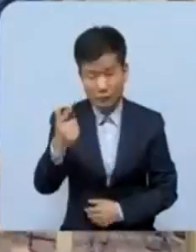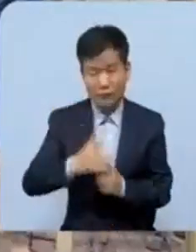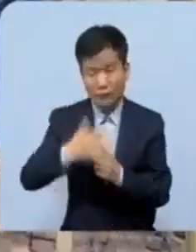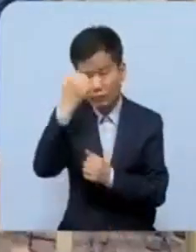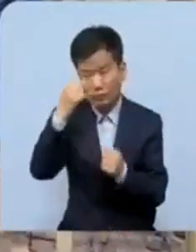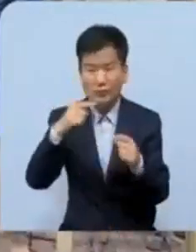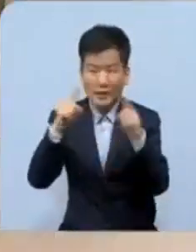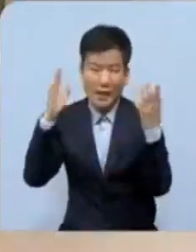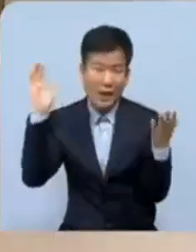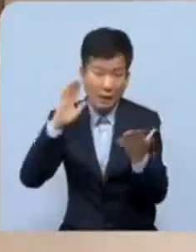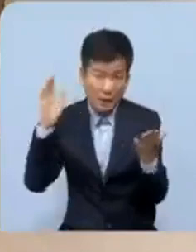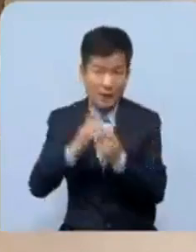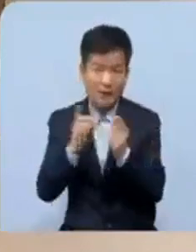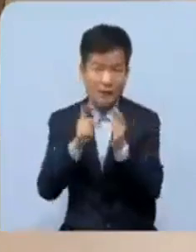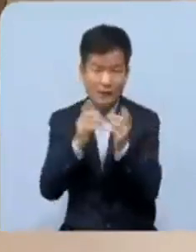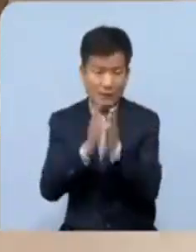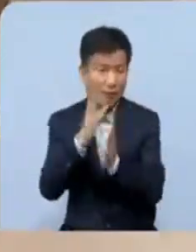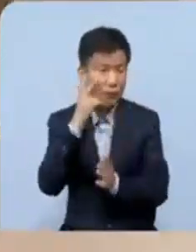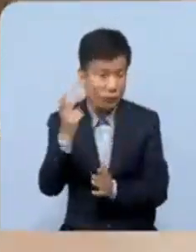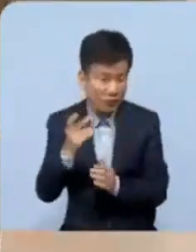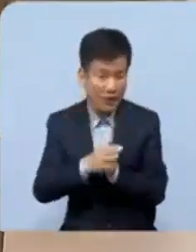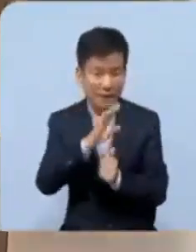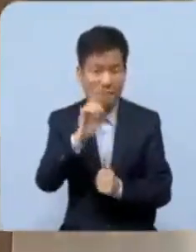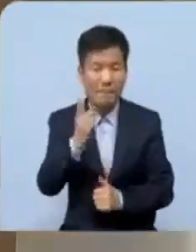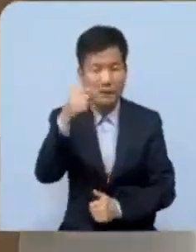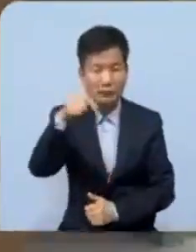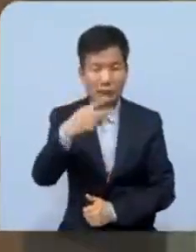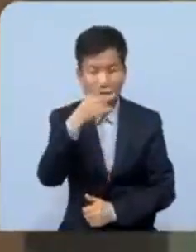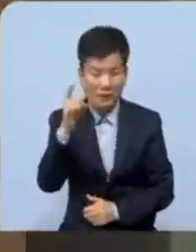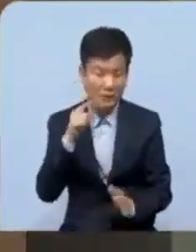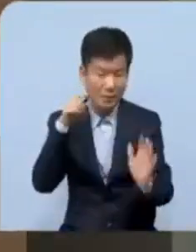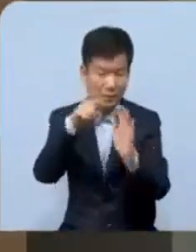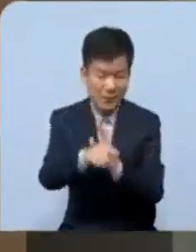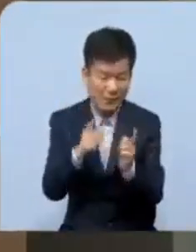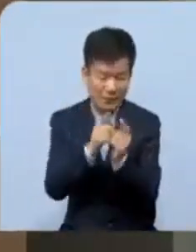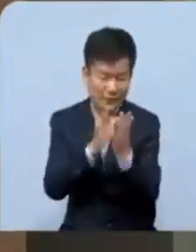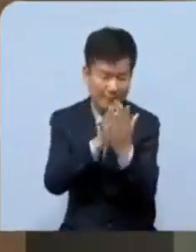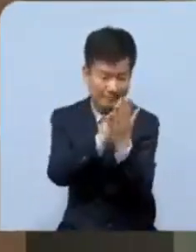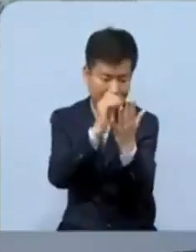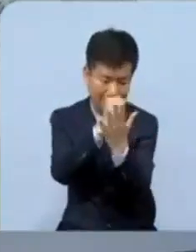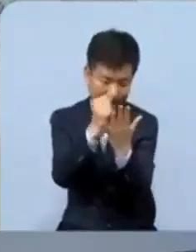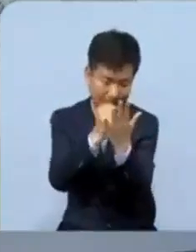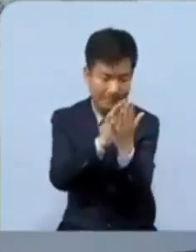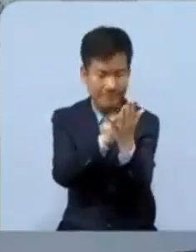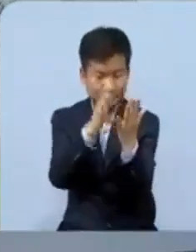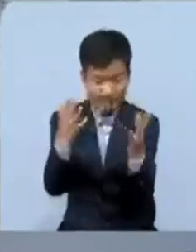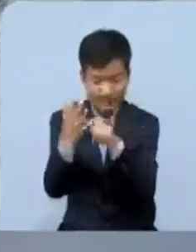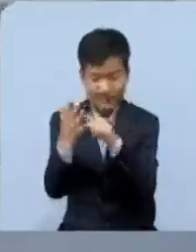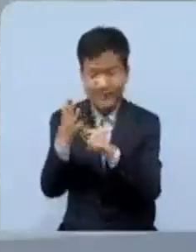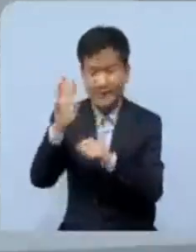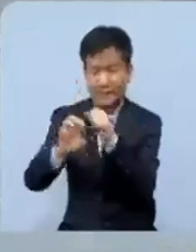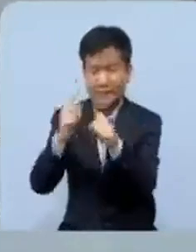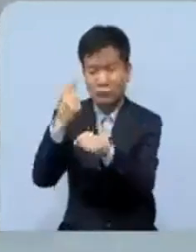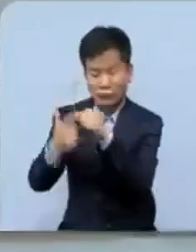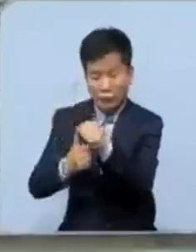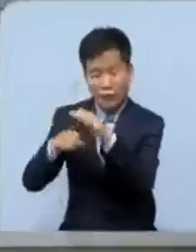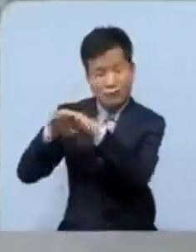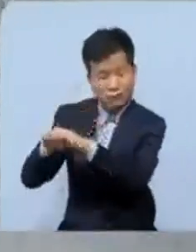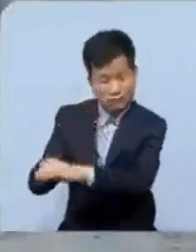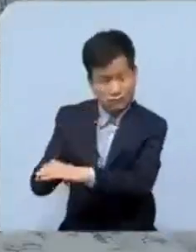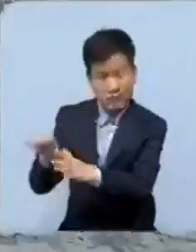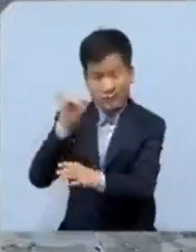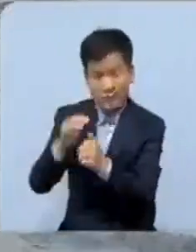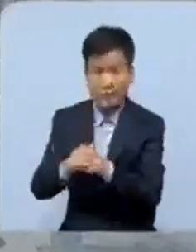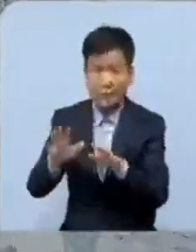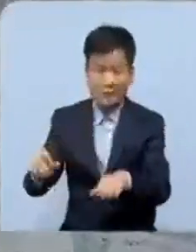충북대학교 학생들이 직접 울산 반구대 암각화 현장을 찾아 직접 된 박 뿐입니다 36년 동아 수장 무의 잠들어